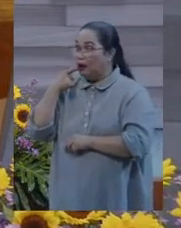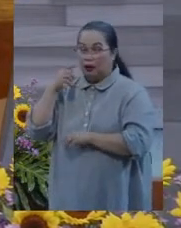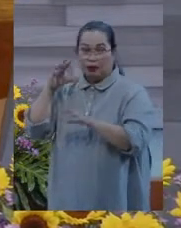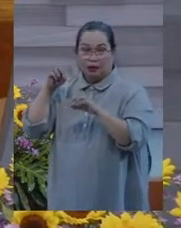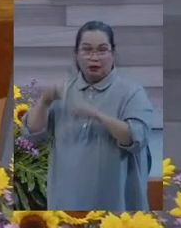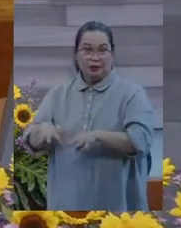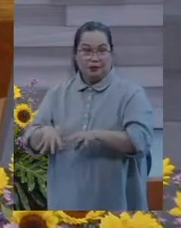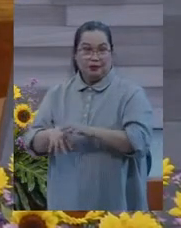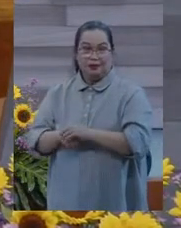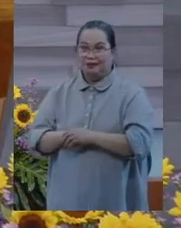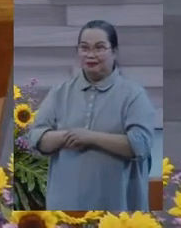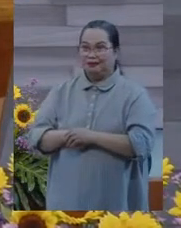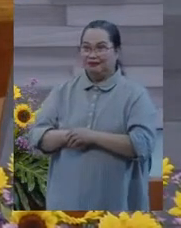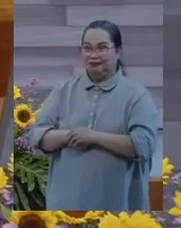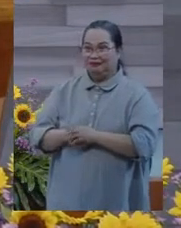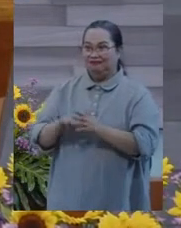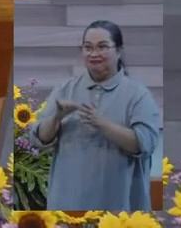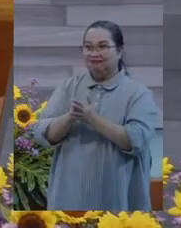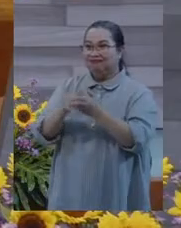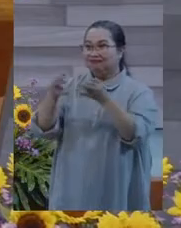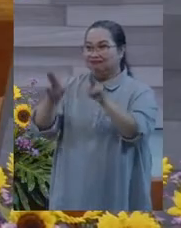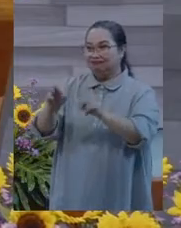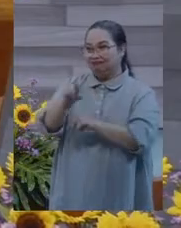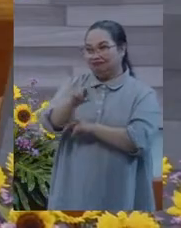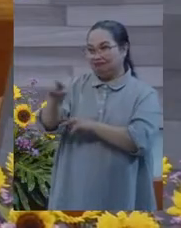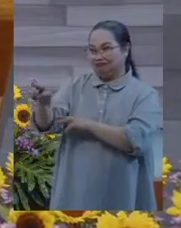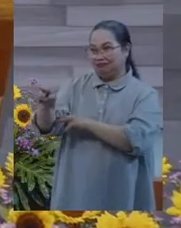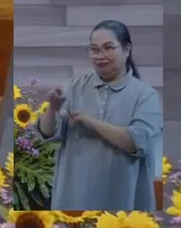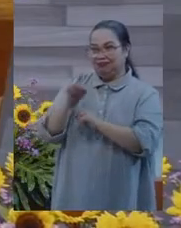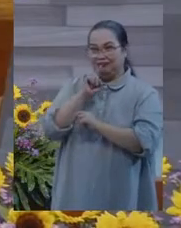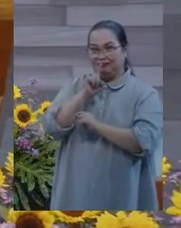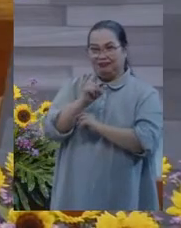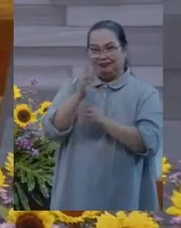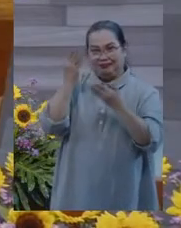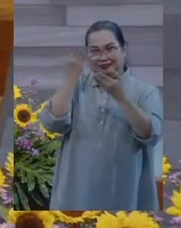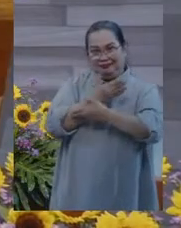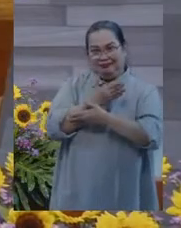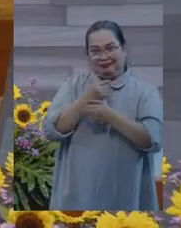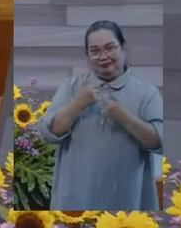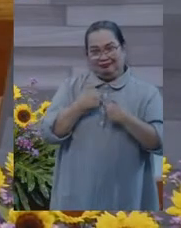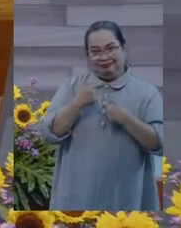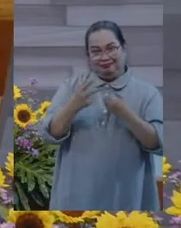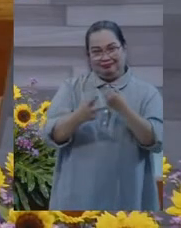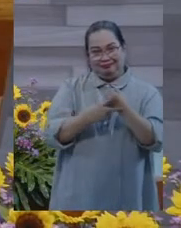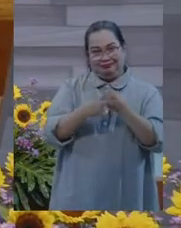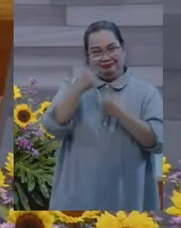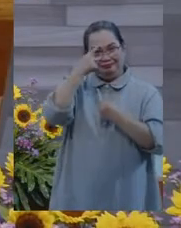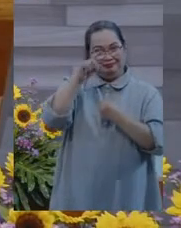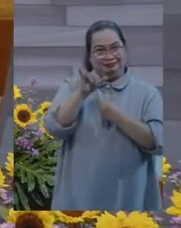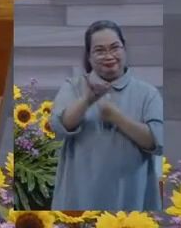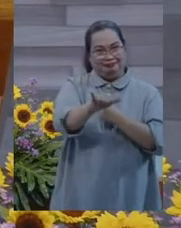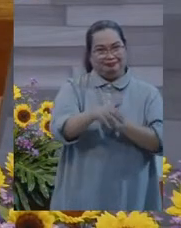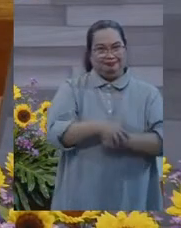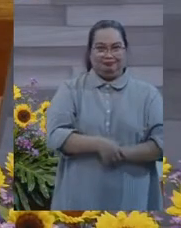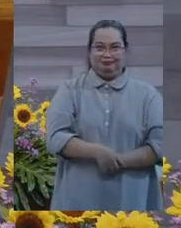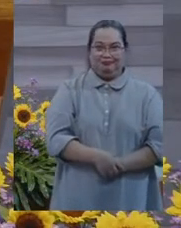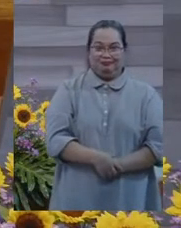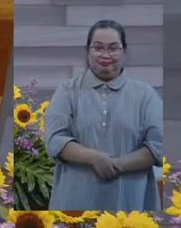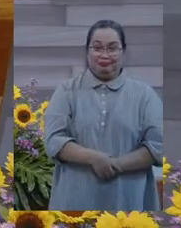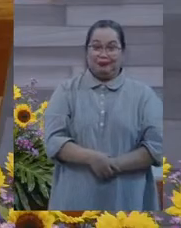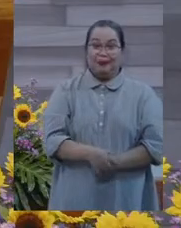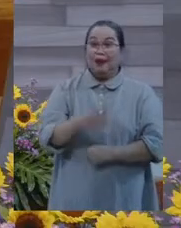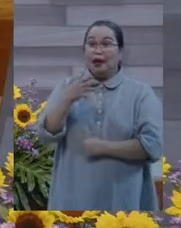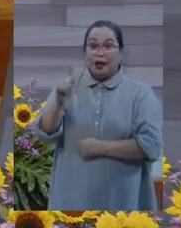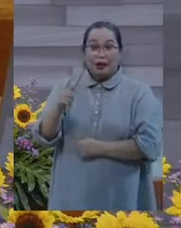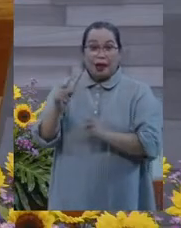Yun ang kanilang destiny, whom the gloom of utter darkness has been reserved forever. Sila